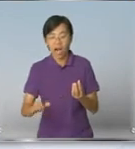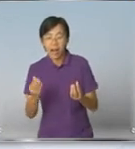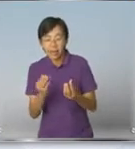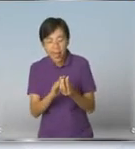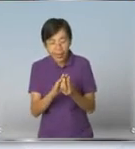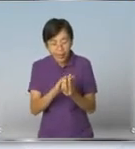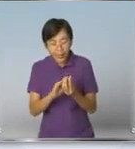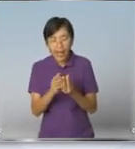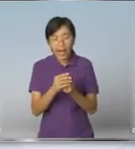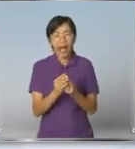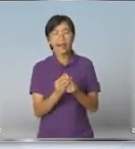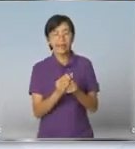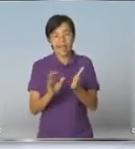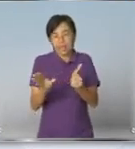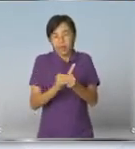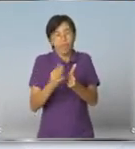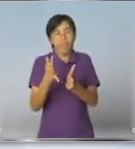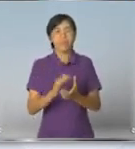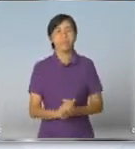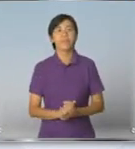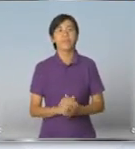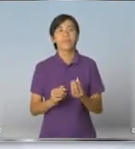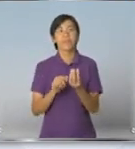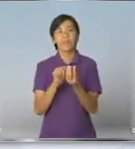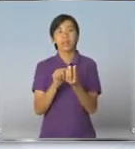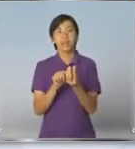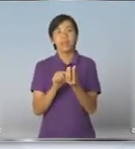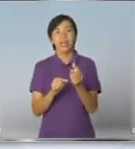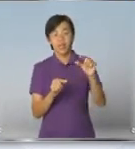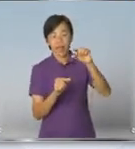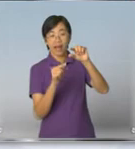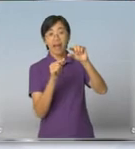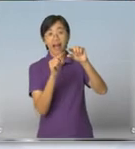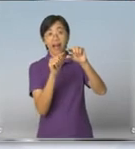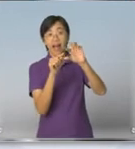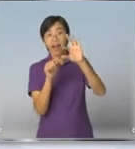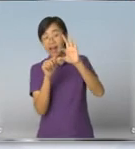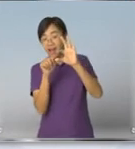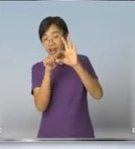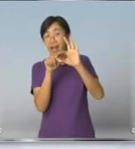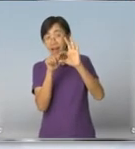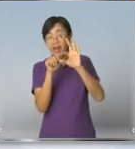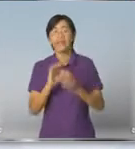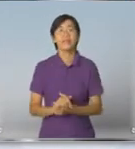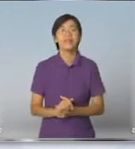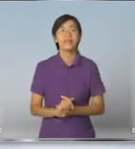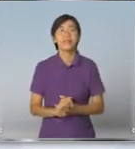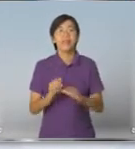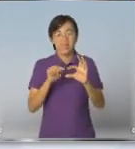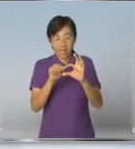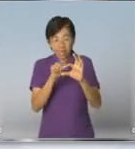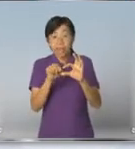แป้งนวลช่วยค่ะ ไว ้แบบนี้นะคะ เ พื่อให้มีขนาดเท่ากันแนะนำว่าควรจะ